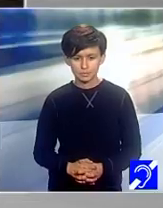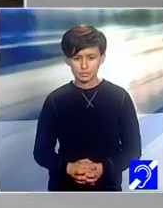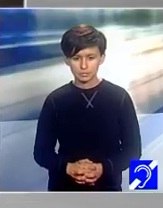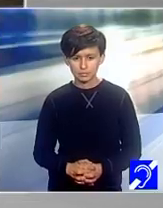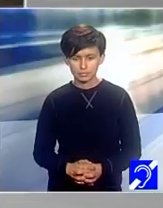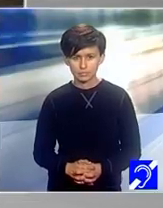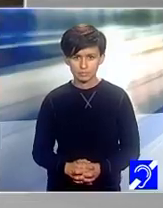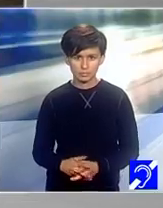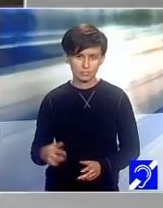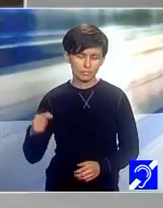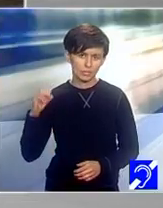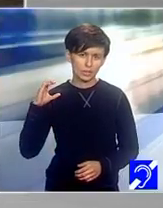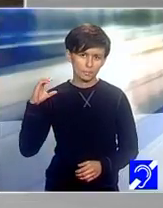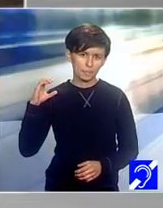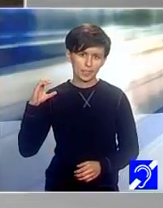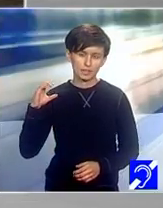Coșbuc